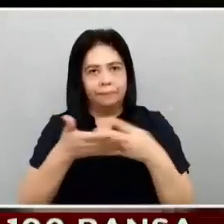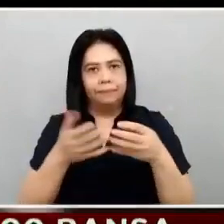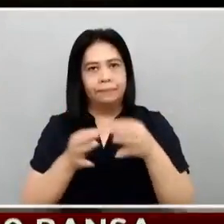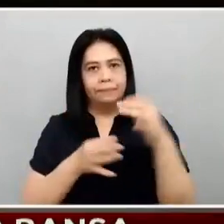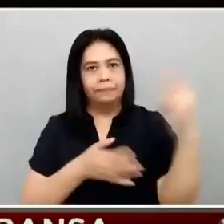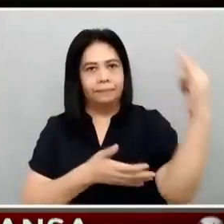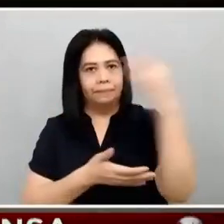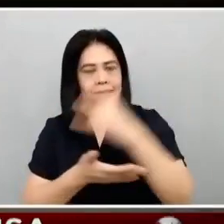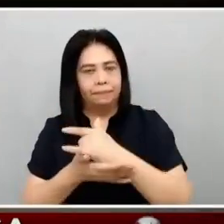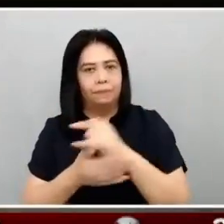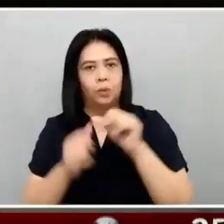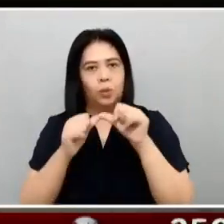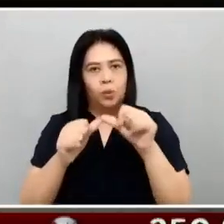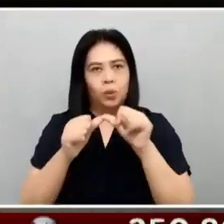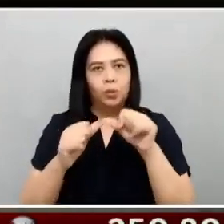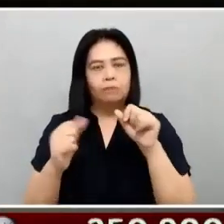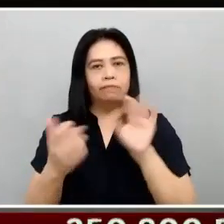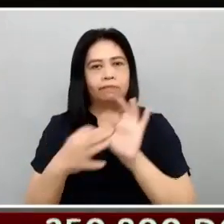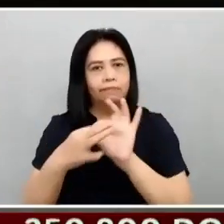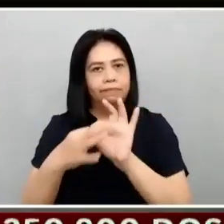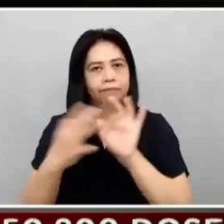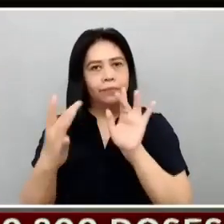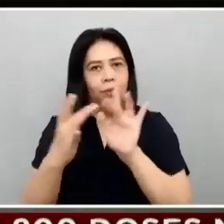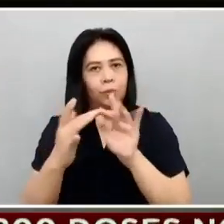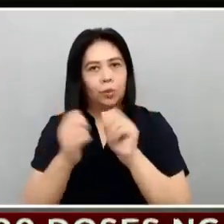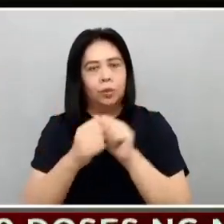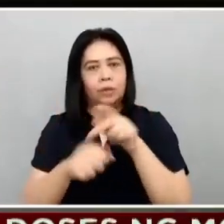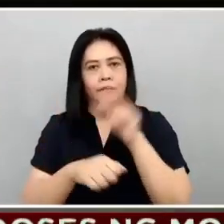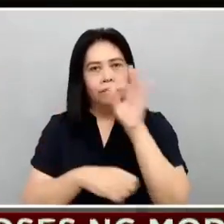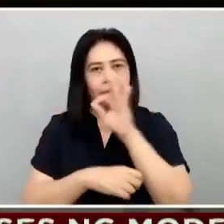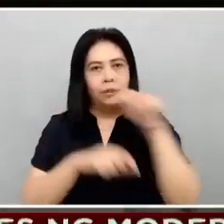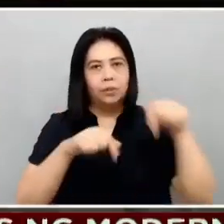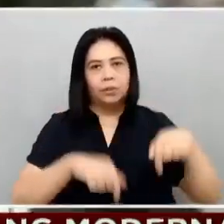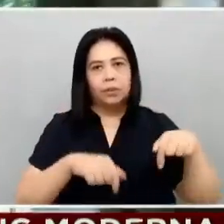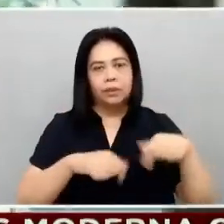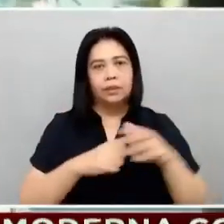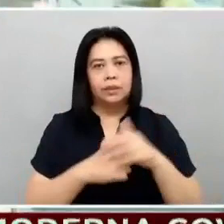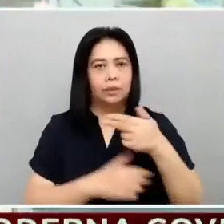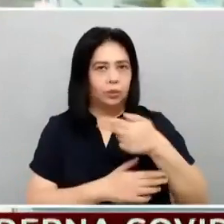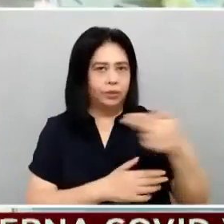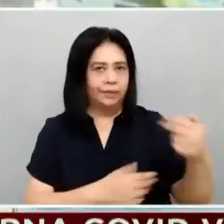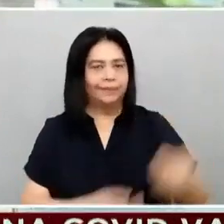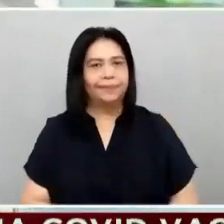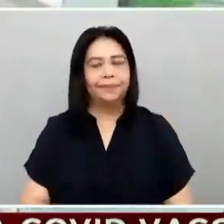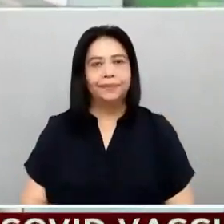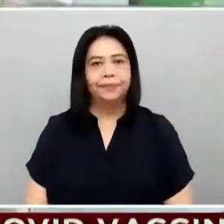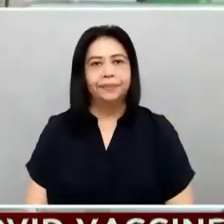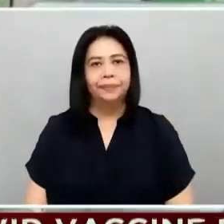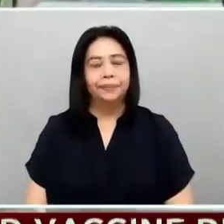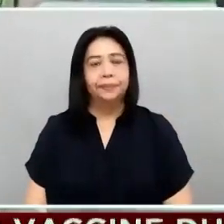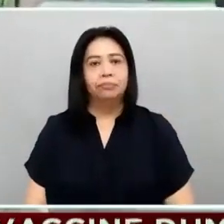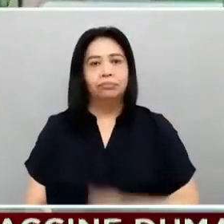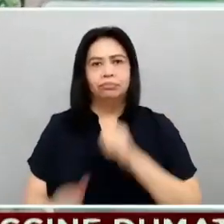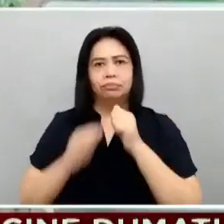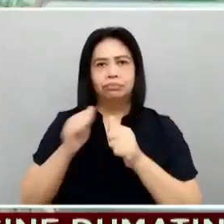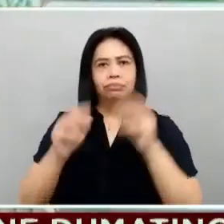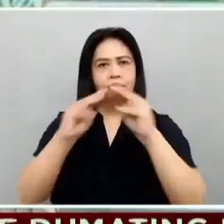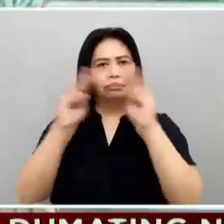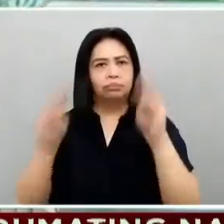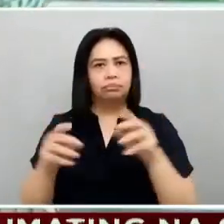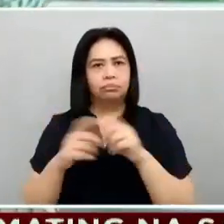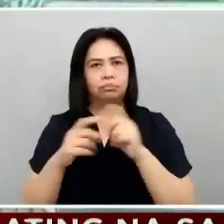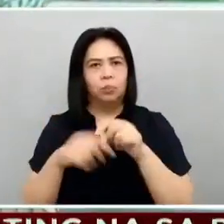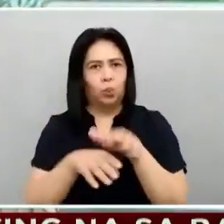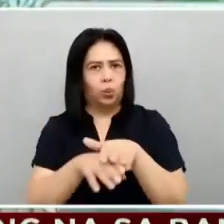in constant contact with the Filipinos here in Indonesia. Itinanggi naman ng Malacanang na naging mabagal